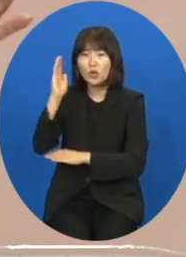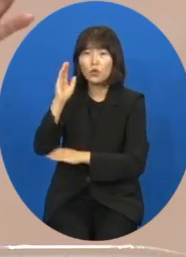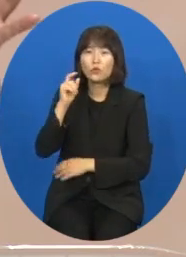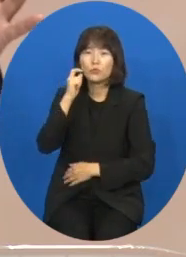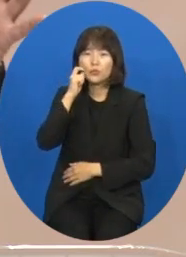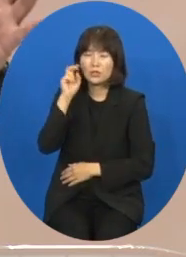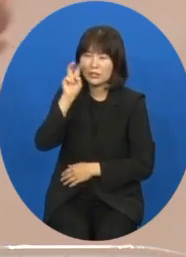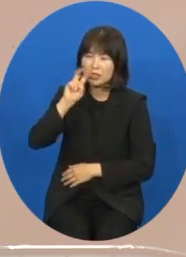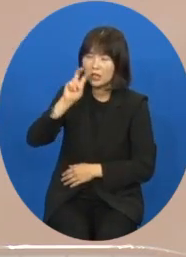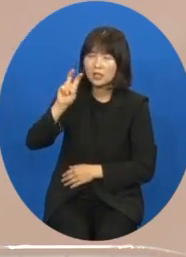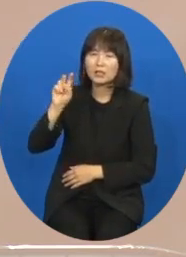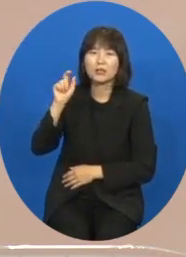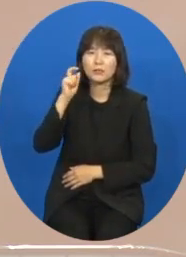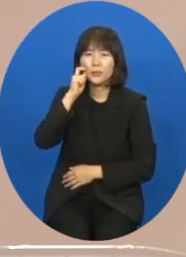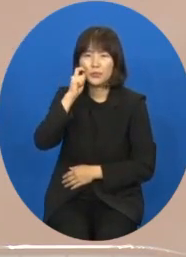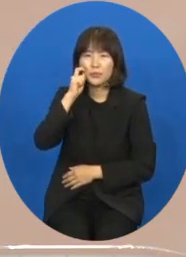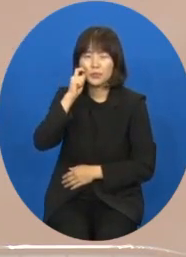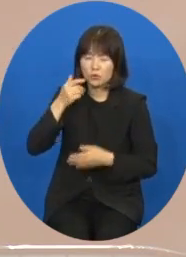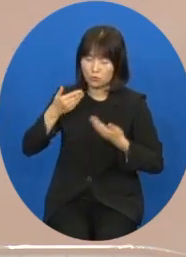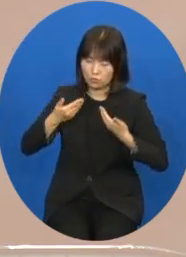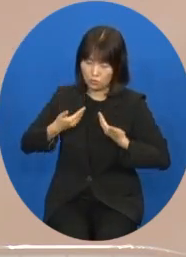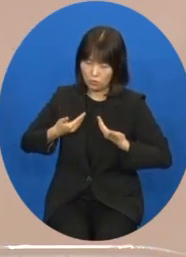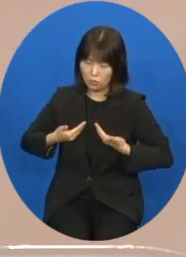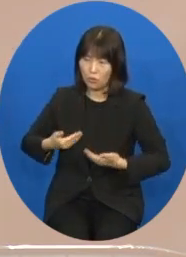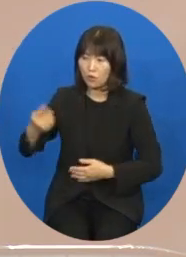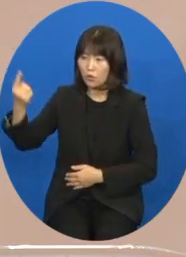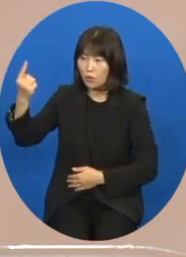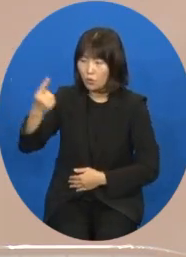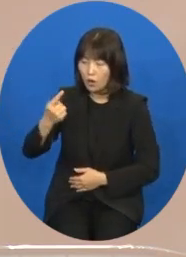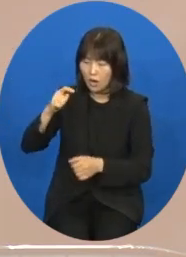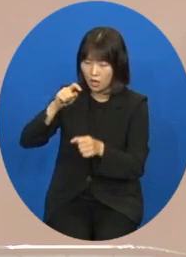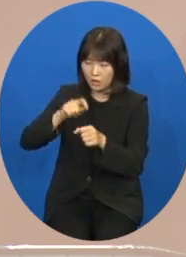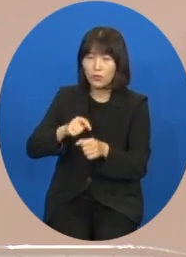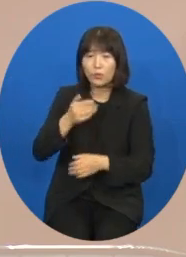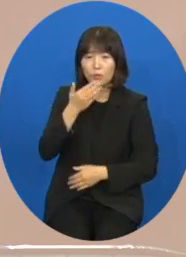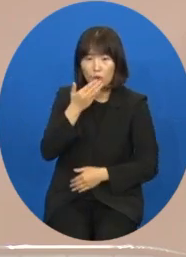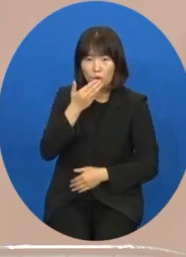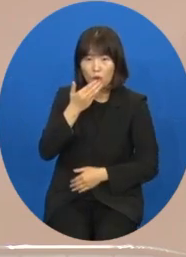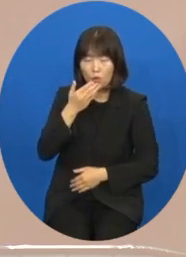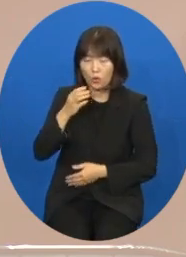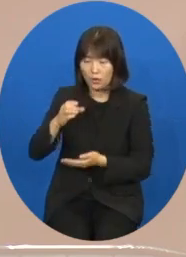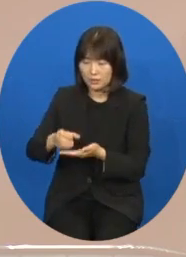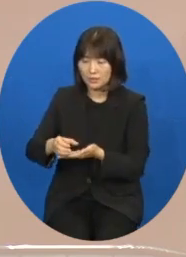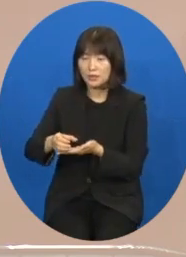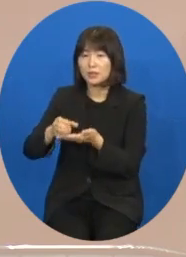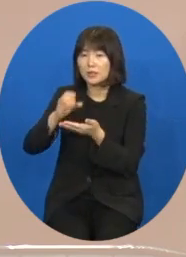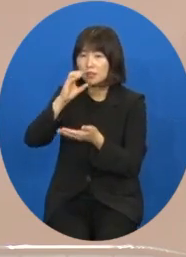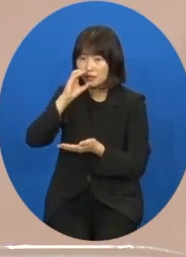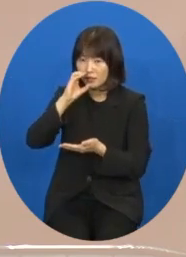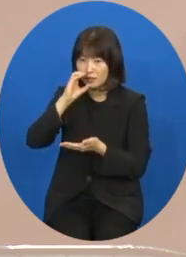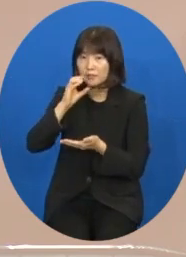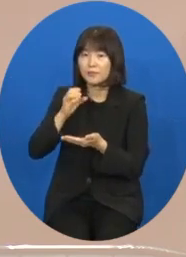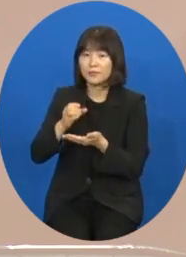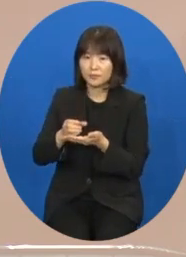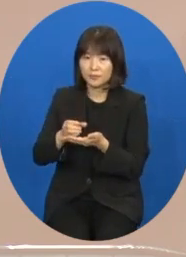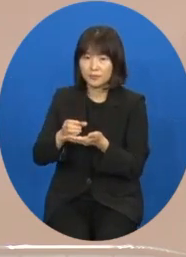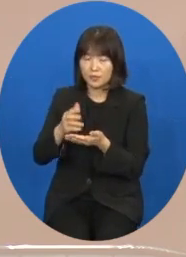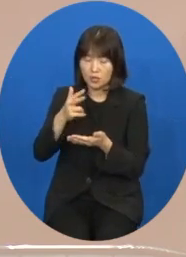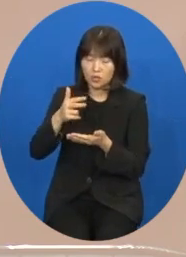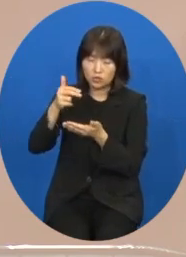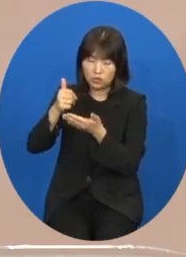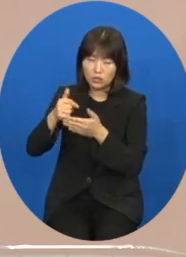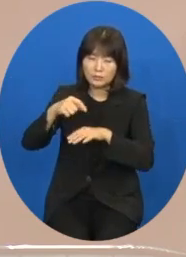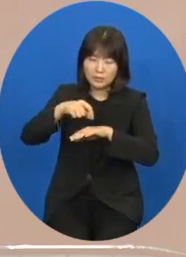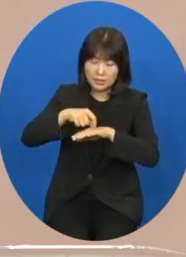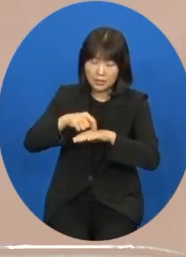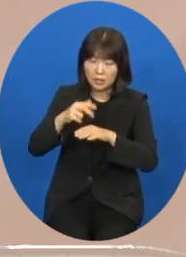불러요. 그냥 조용히 와서 떡을 먹고 잔을 마십니다. 주님의 살입니다. 주님의